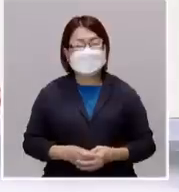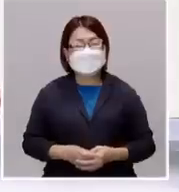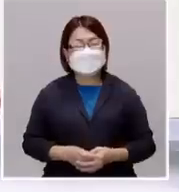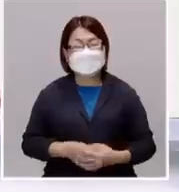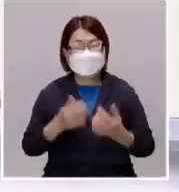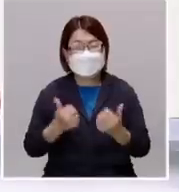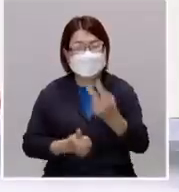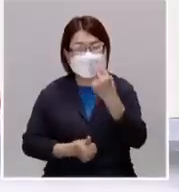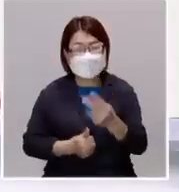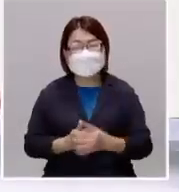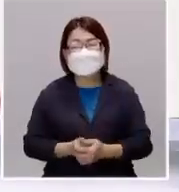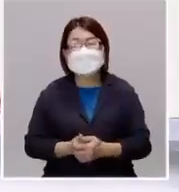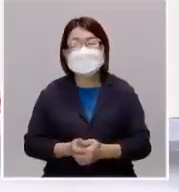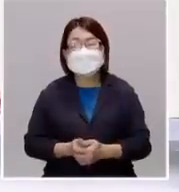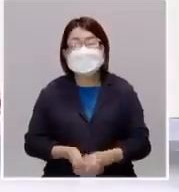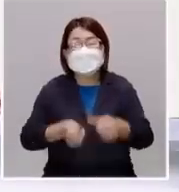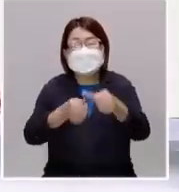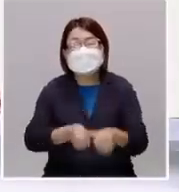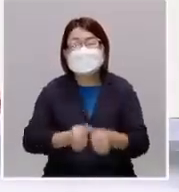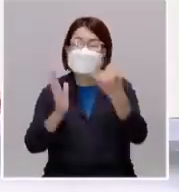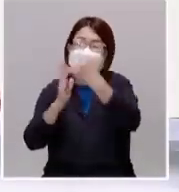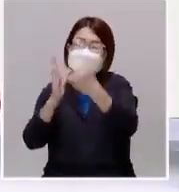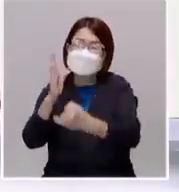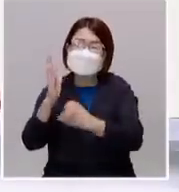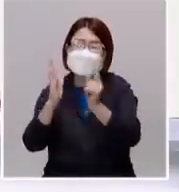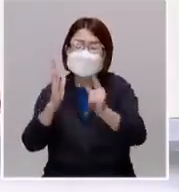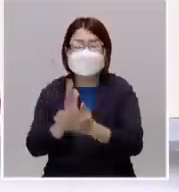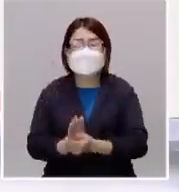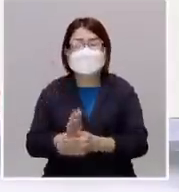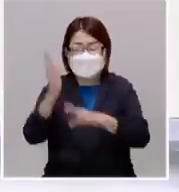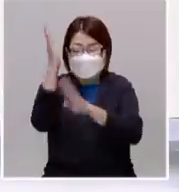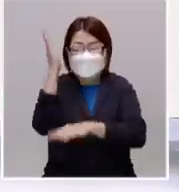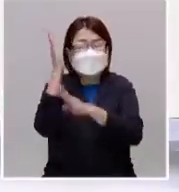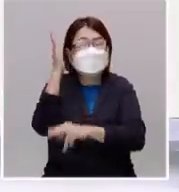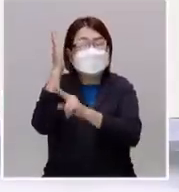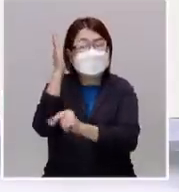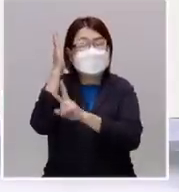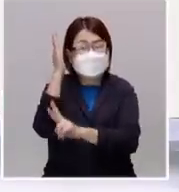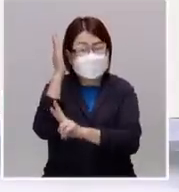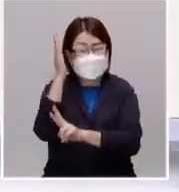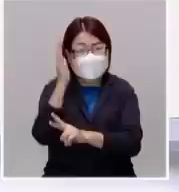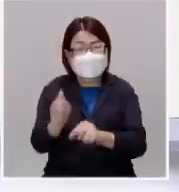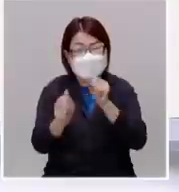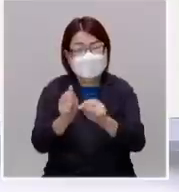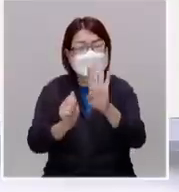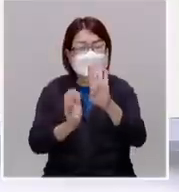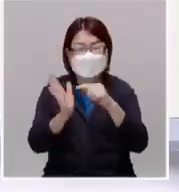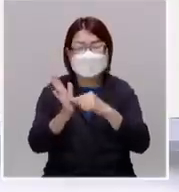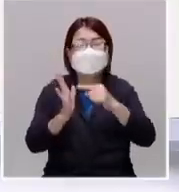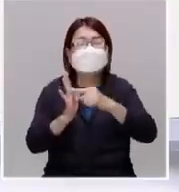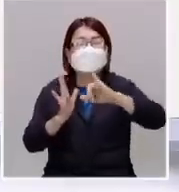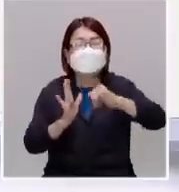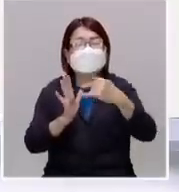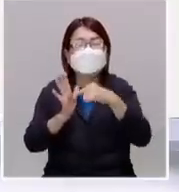ติดตามสถานการณ์โควิด-19 ในต่างจังหวัดนะคะลงใต้ไปที่จังหวัดนราธิวาสค่ะในพื้นที่อำเภอบาเจาะเนี่ยตอนนี้พบผู้ติดเชื้อโ